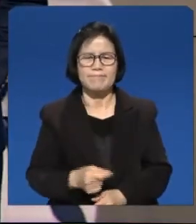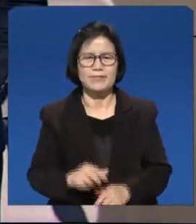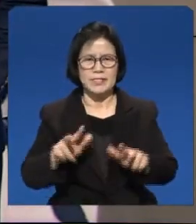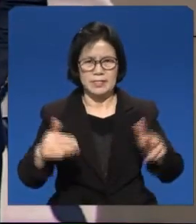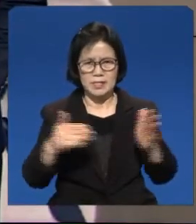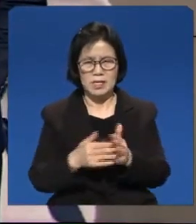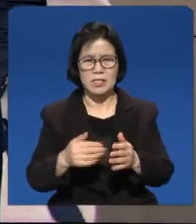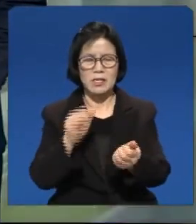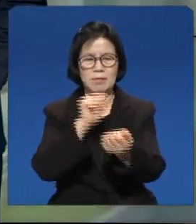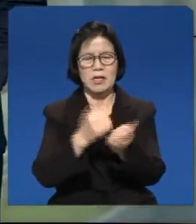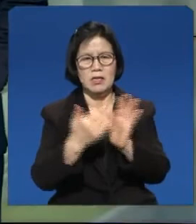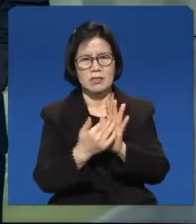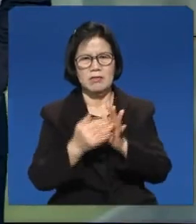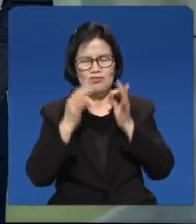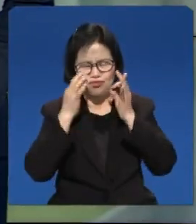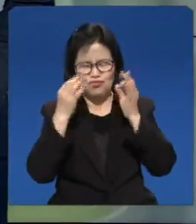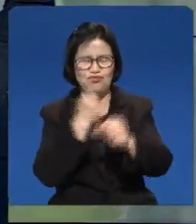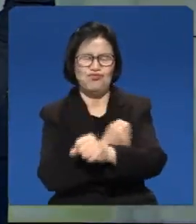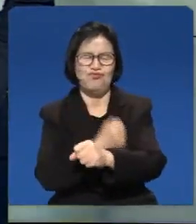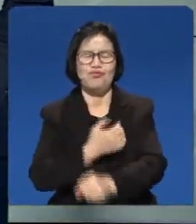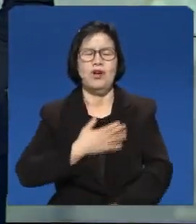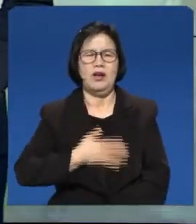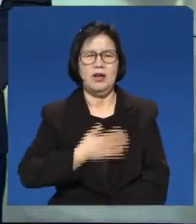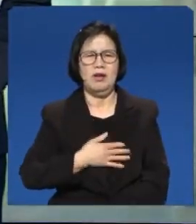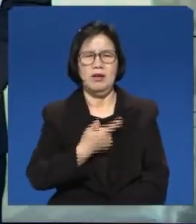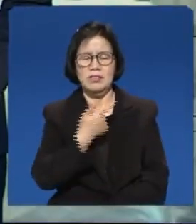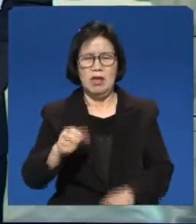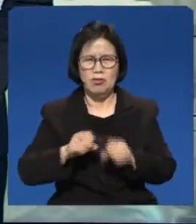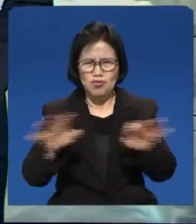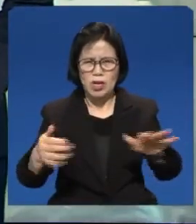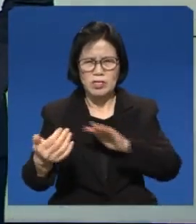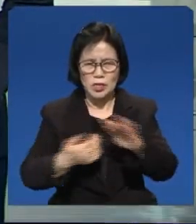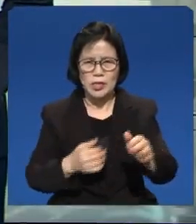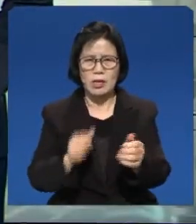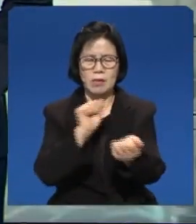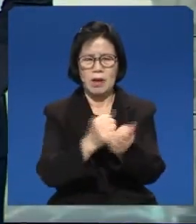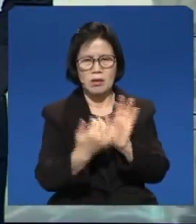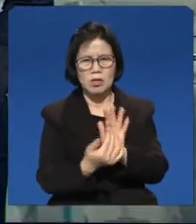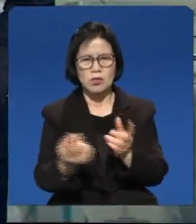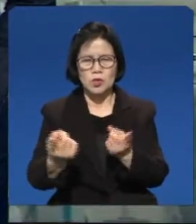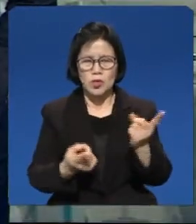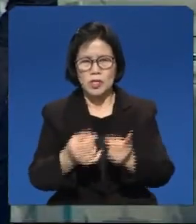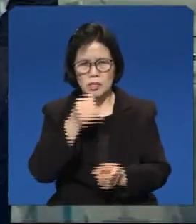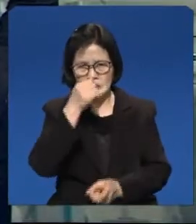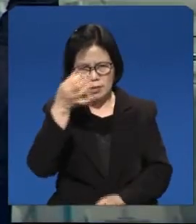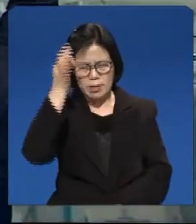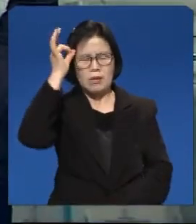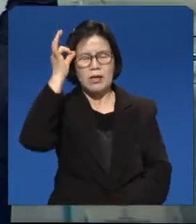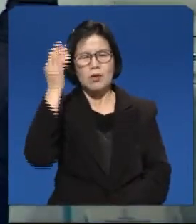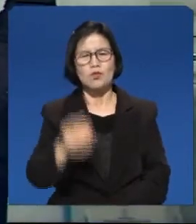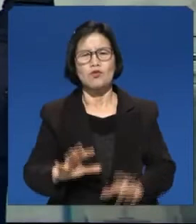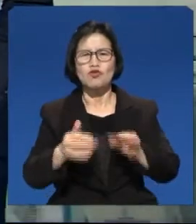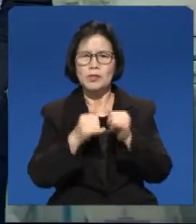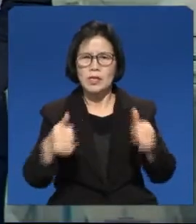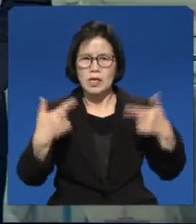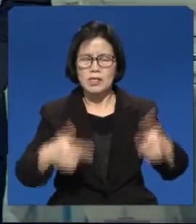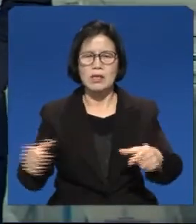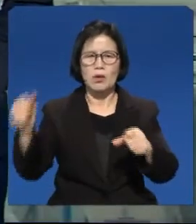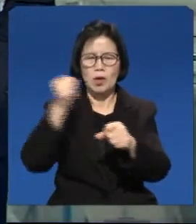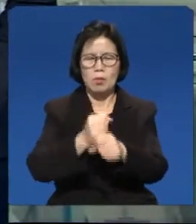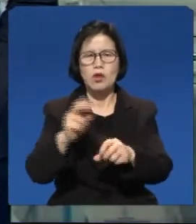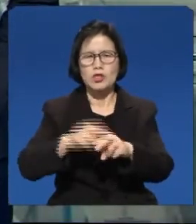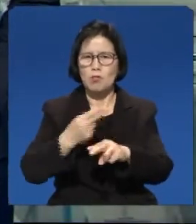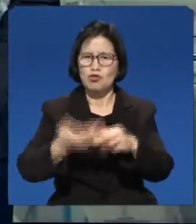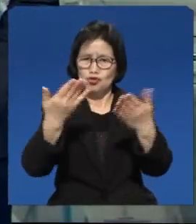누구보다 방역당국이 애쓴 것 잘 알지만 대유행 직전엔 방역 조정이 있었다는 사실을 상기하고 국민에게 일상 회복을